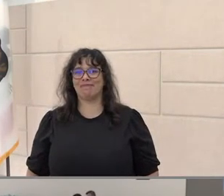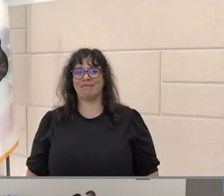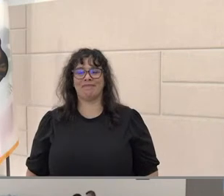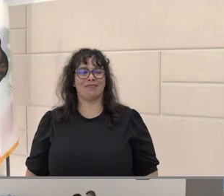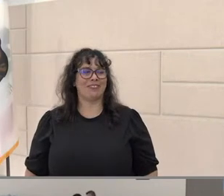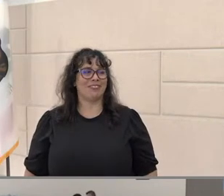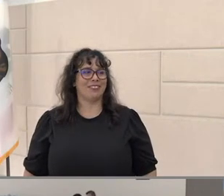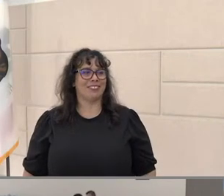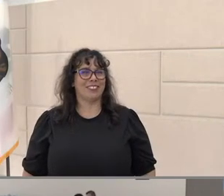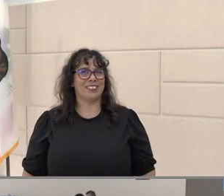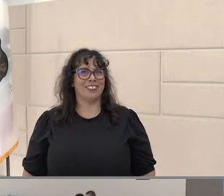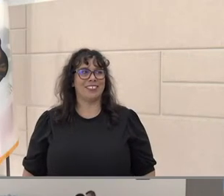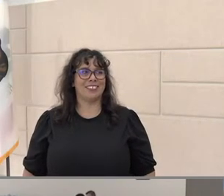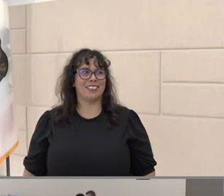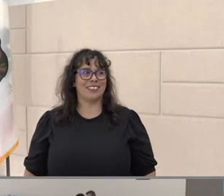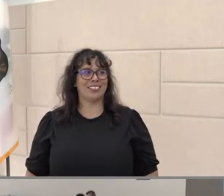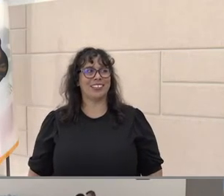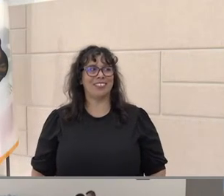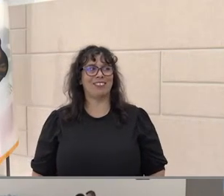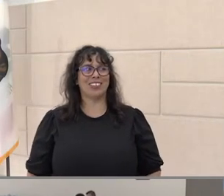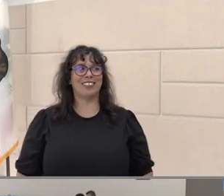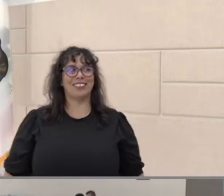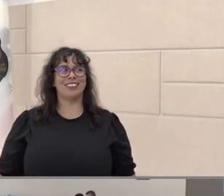សូមអរគុណ